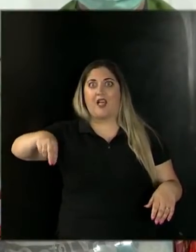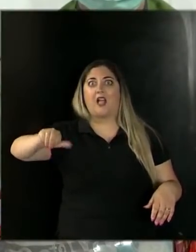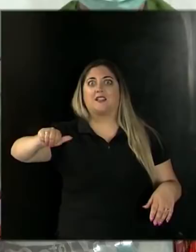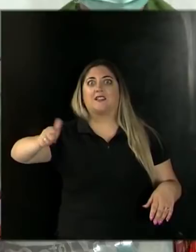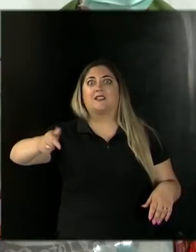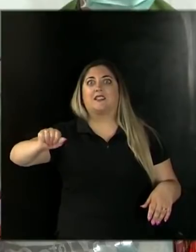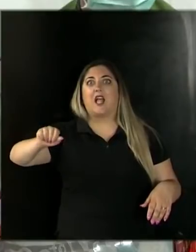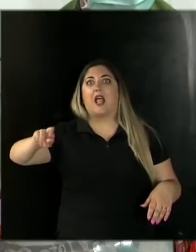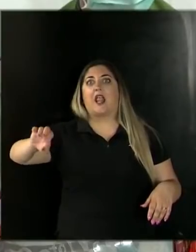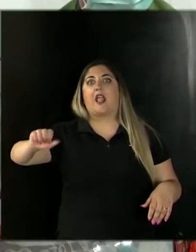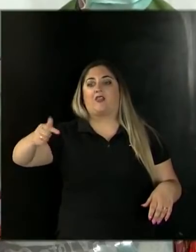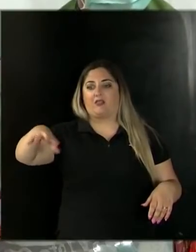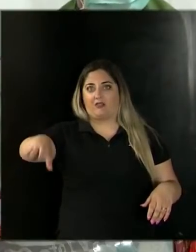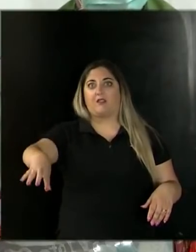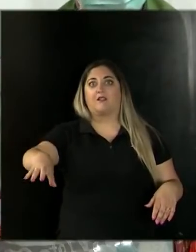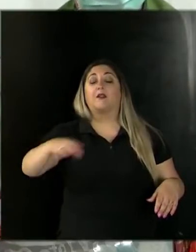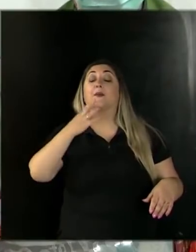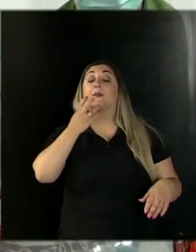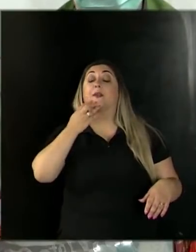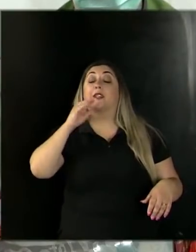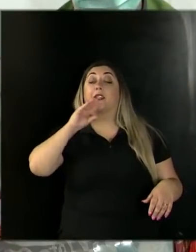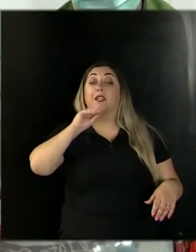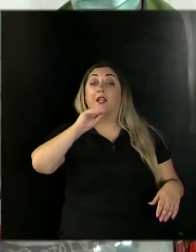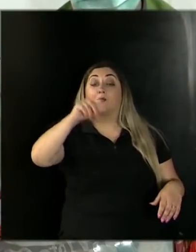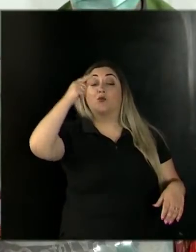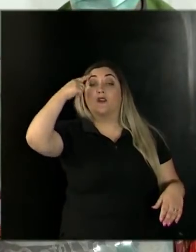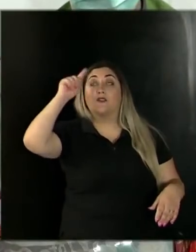min ikellimna f'isem Alla.